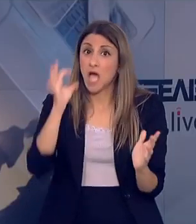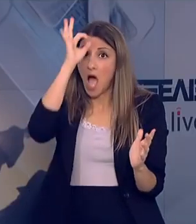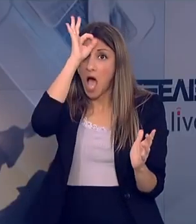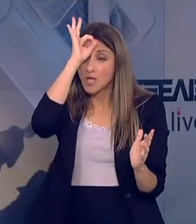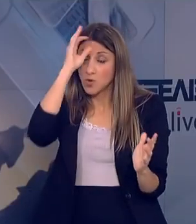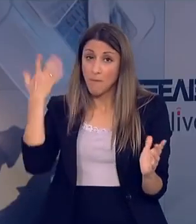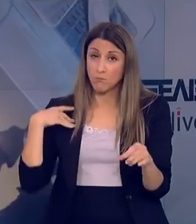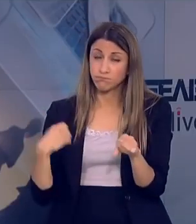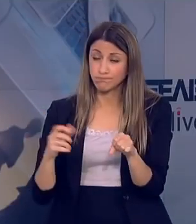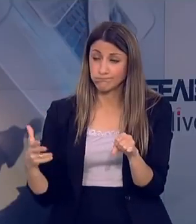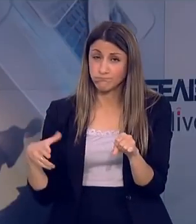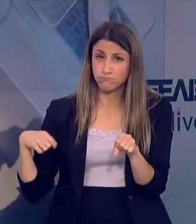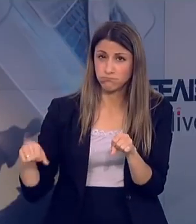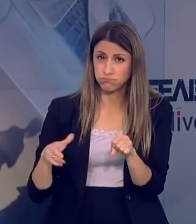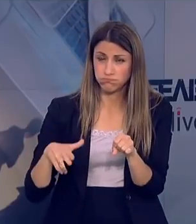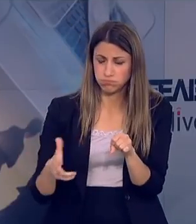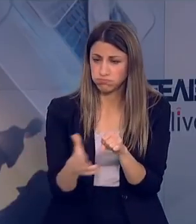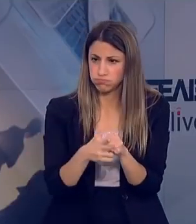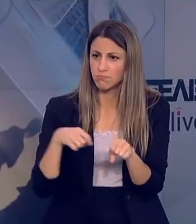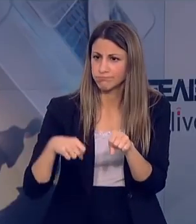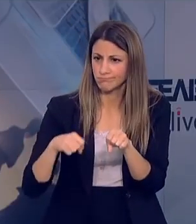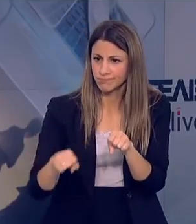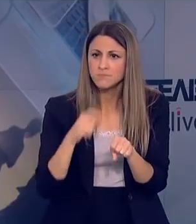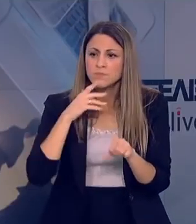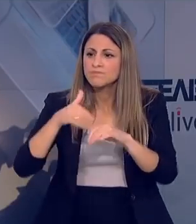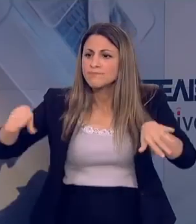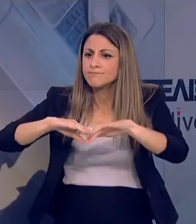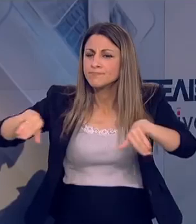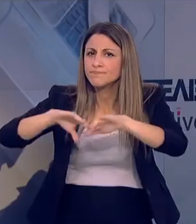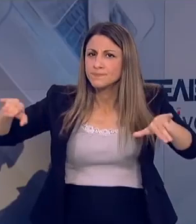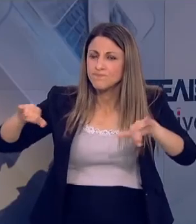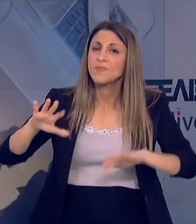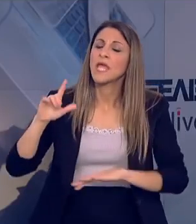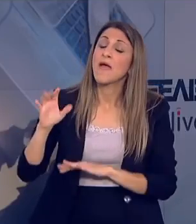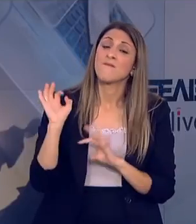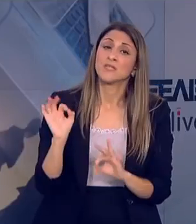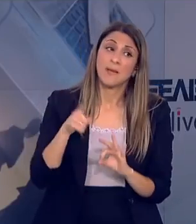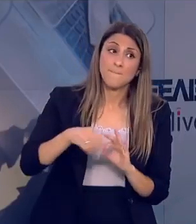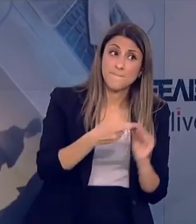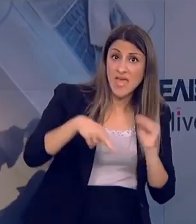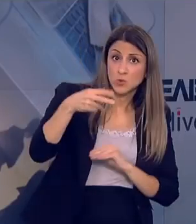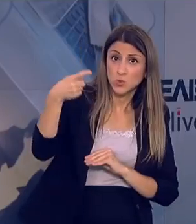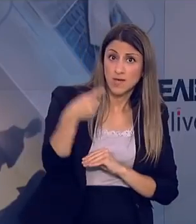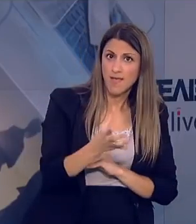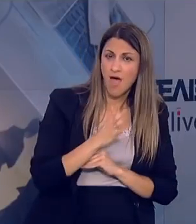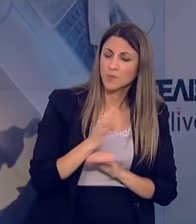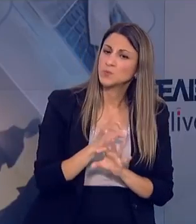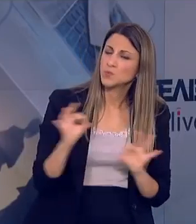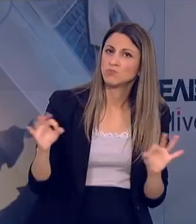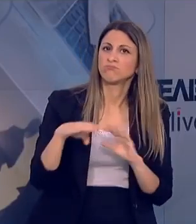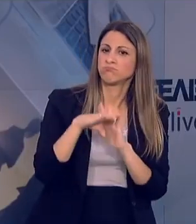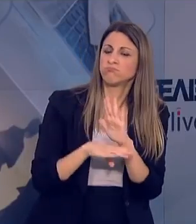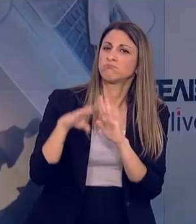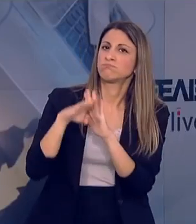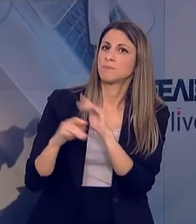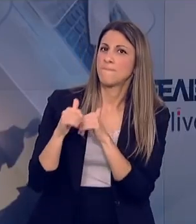είναι ότι τηρήθηκαν τα μέτρα προφύλαξης. Μένει βέβαια αυτό να αποτυπωθεί και στους αριθμούς, και αυτό θα συμβεί την επόμενη εβδομάδα, γιατί οι αριθμοί που